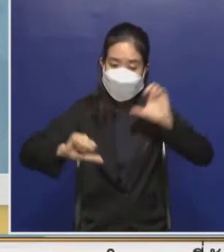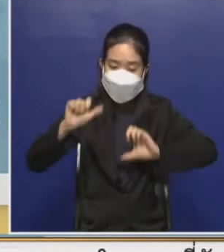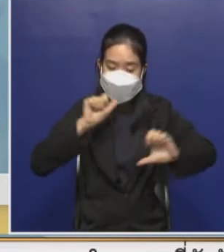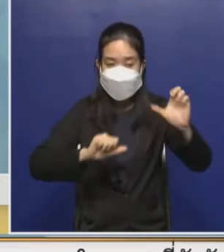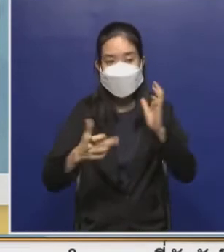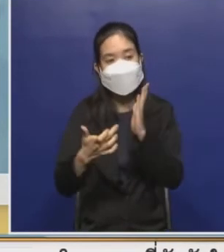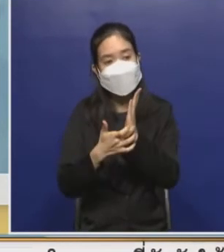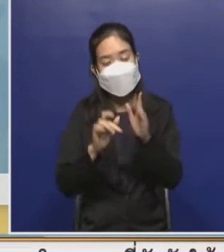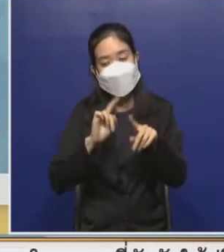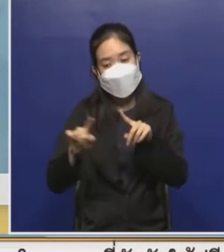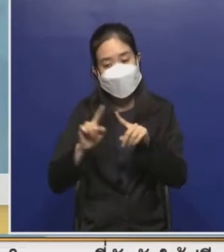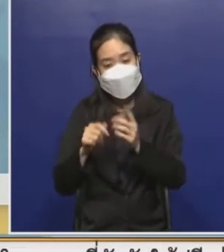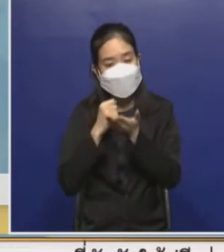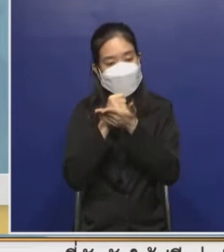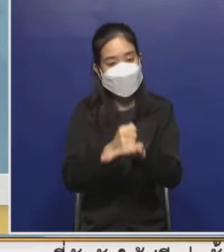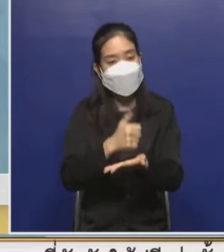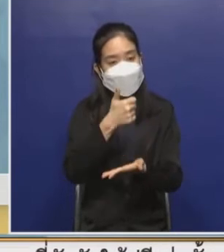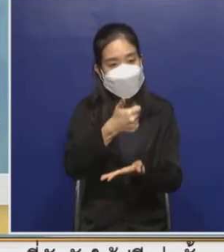ต่เดือนเท่าไ่ครัทยปทาน